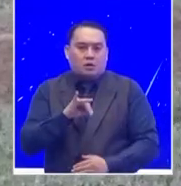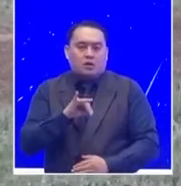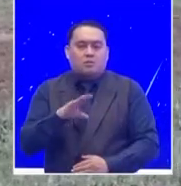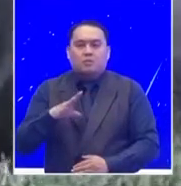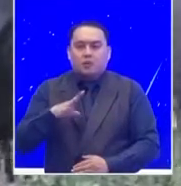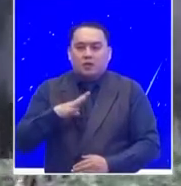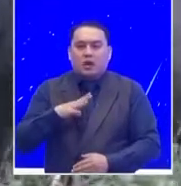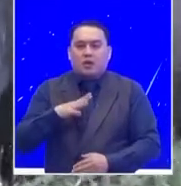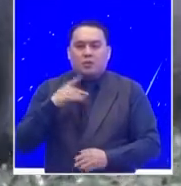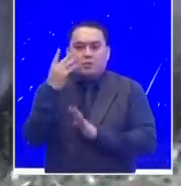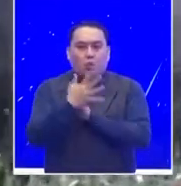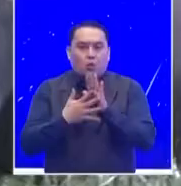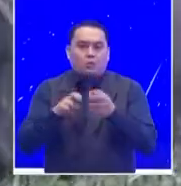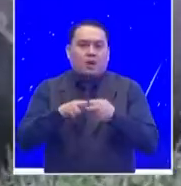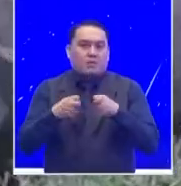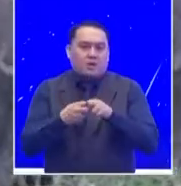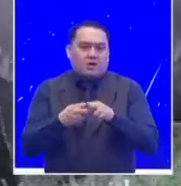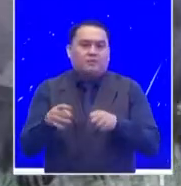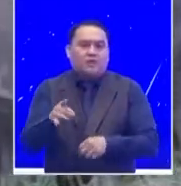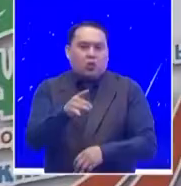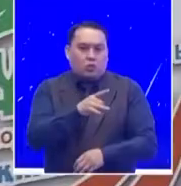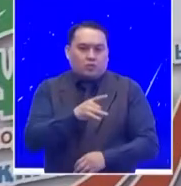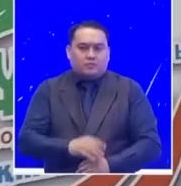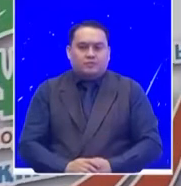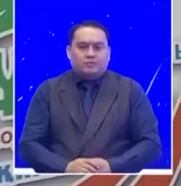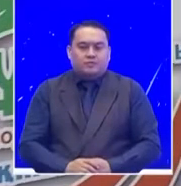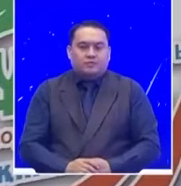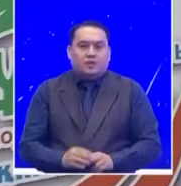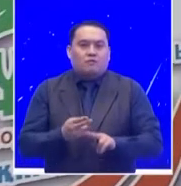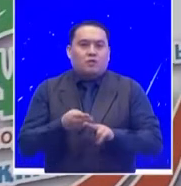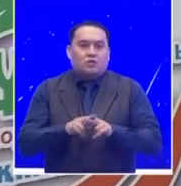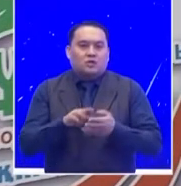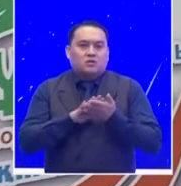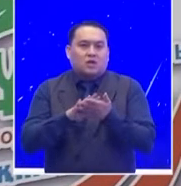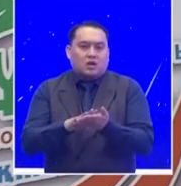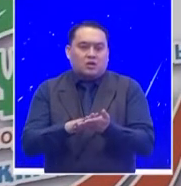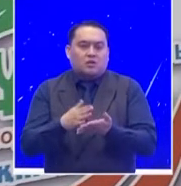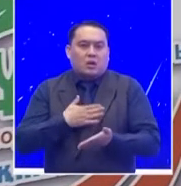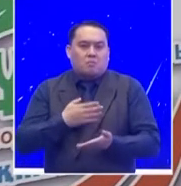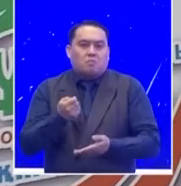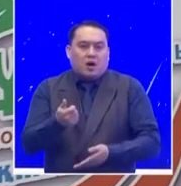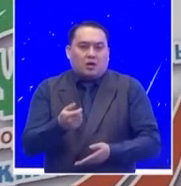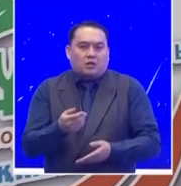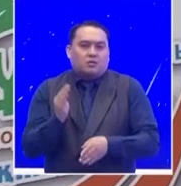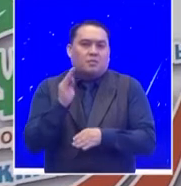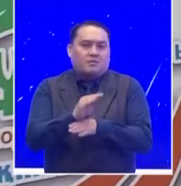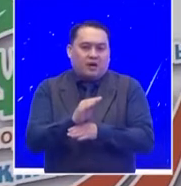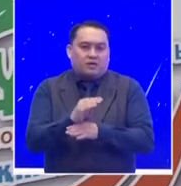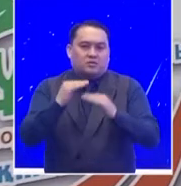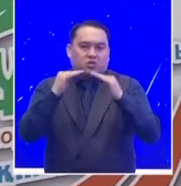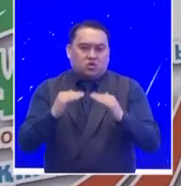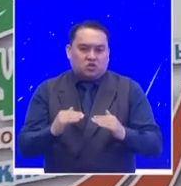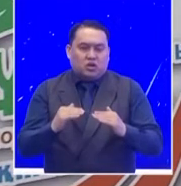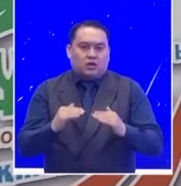Авдеевым прояснились актуальные проблемы аграриев региона. Вот эта вот заявка, она нам немного дает снижение. Ну, там